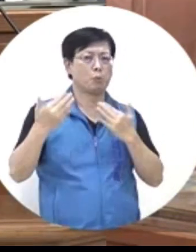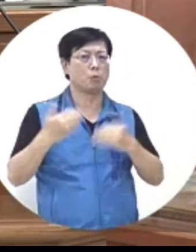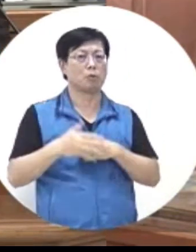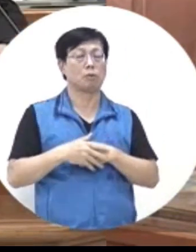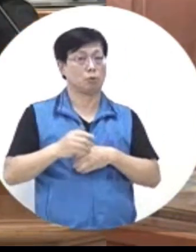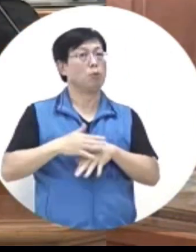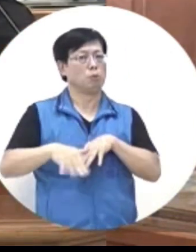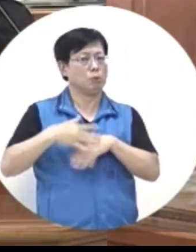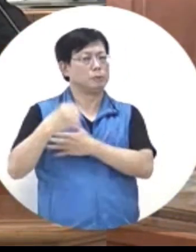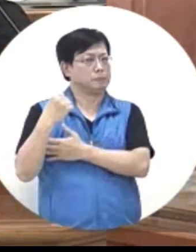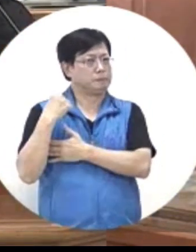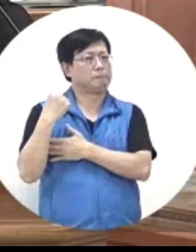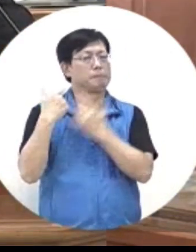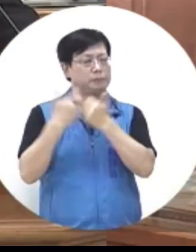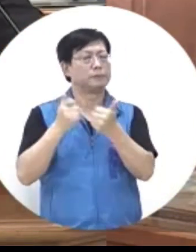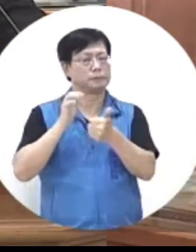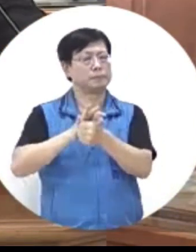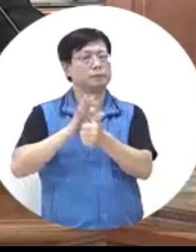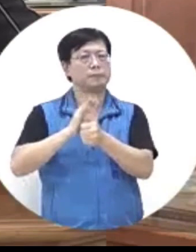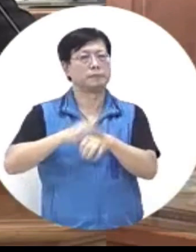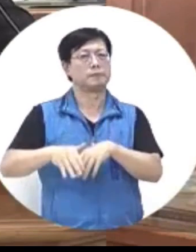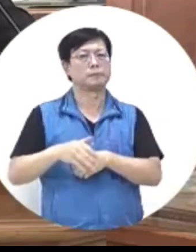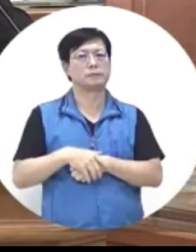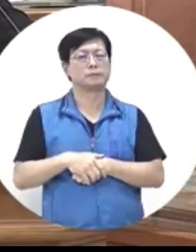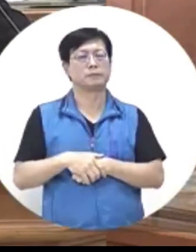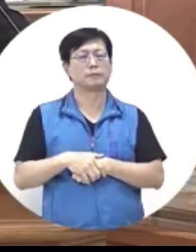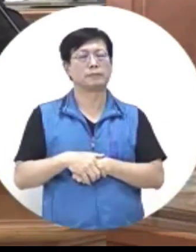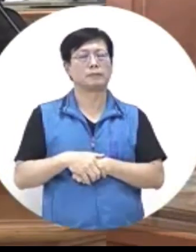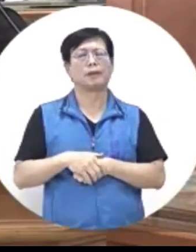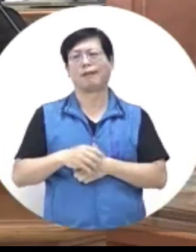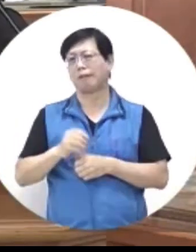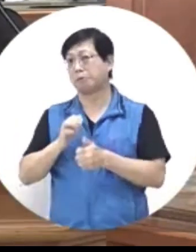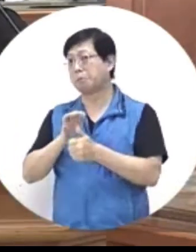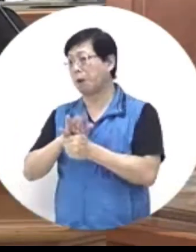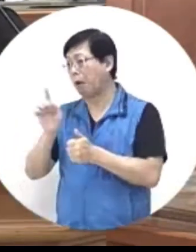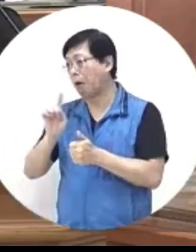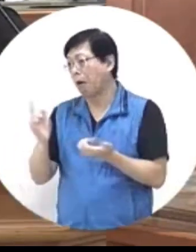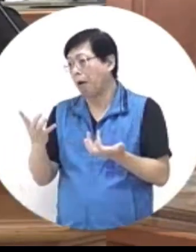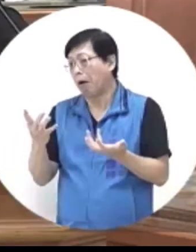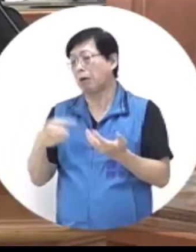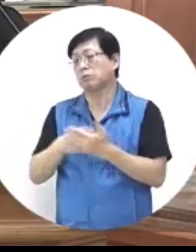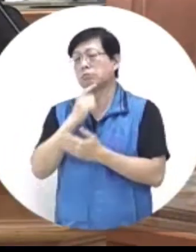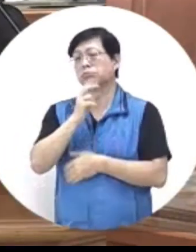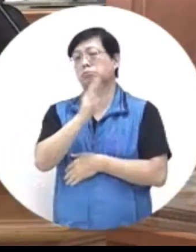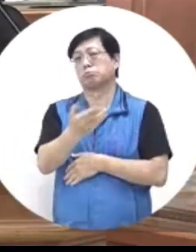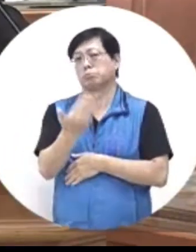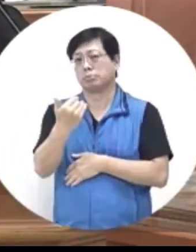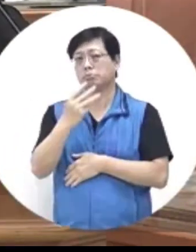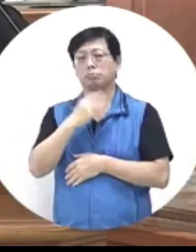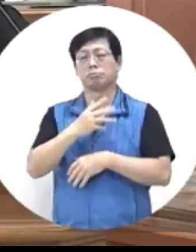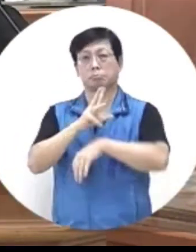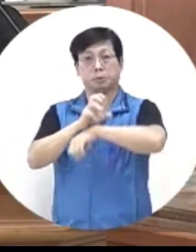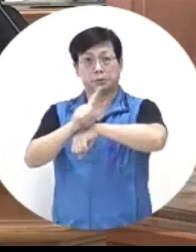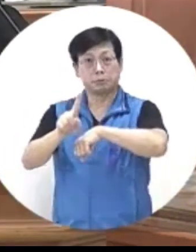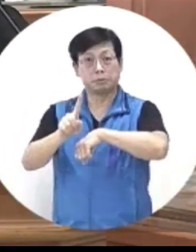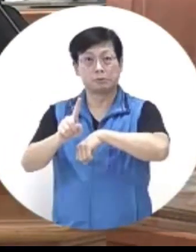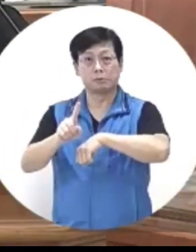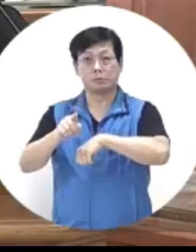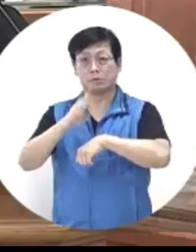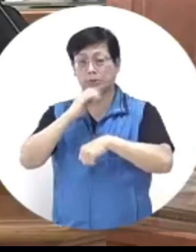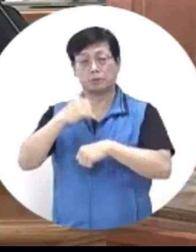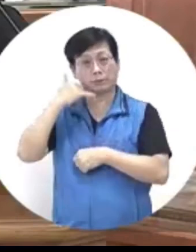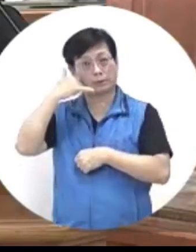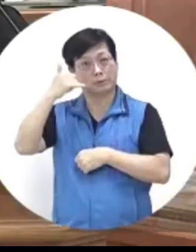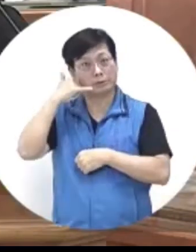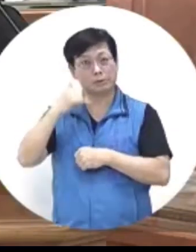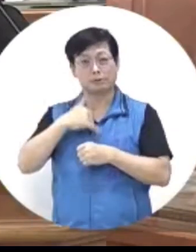们会尽全力来协助。 你就是啊，你协助他什么？他只是要求你81分钟的这个通联